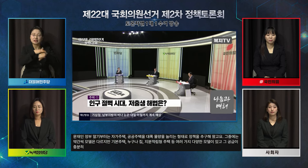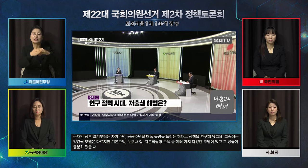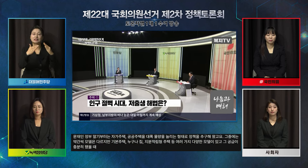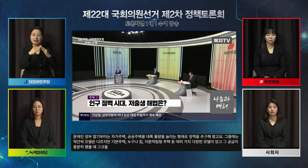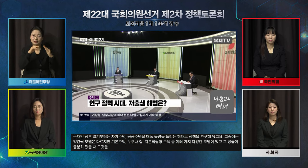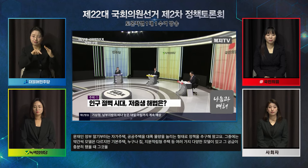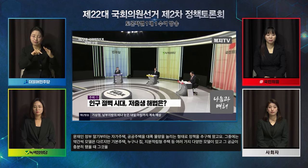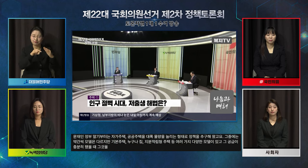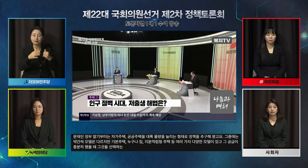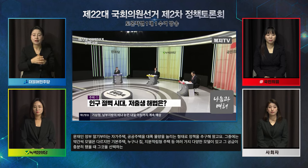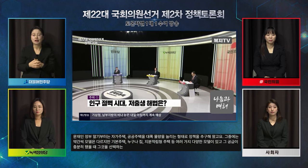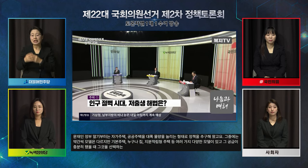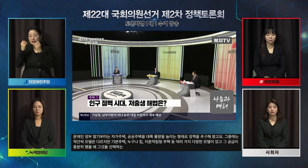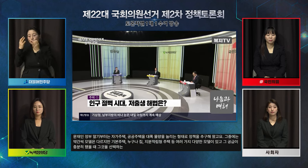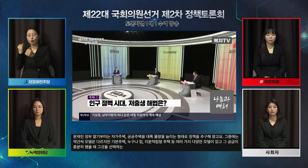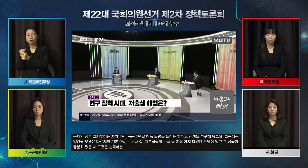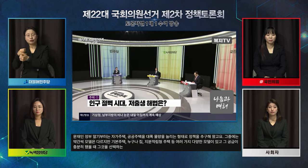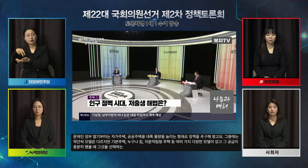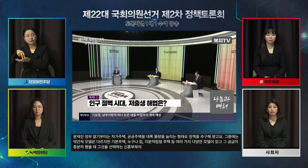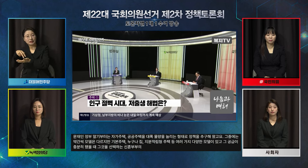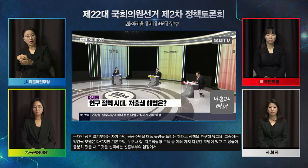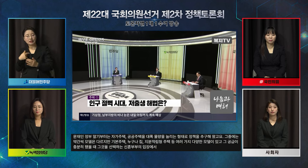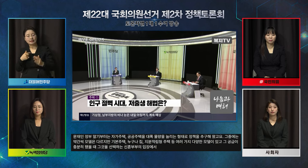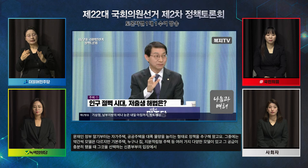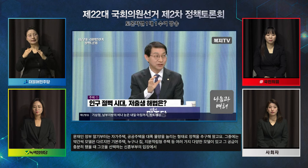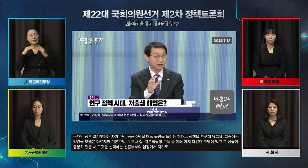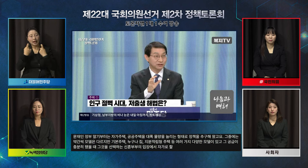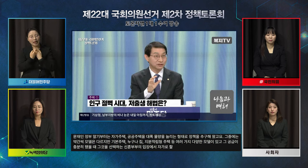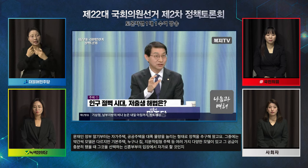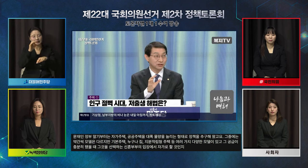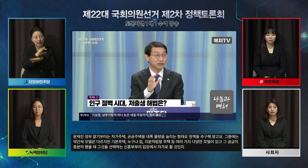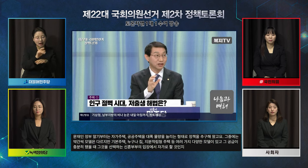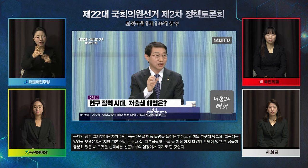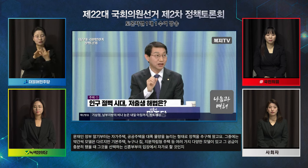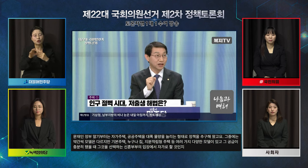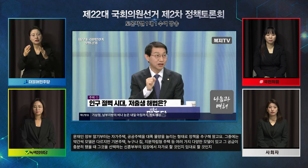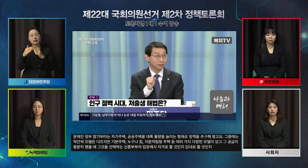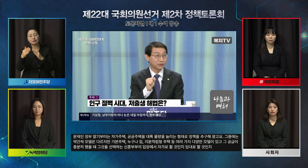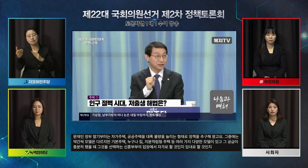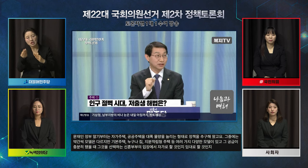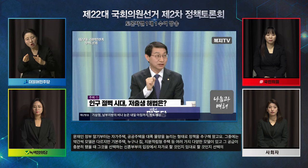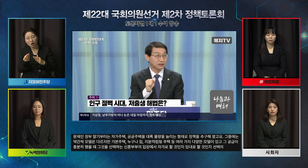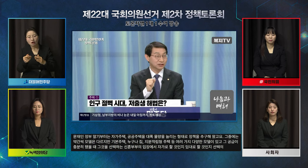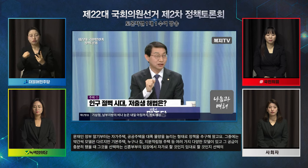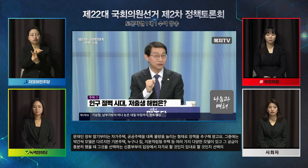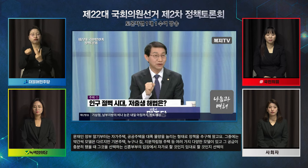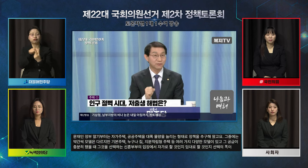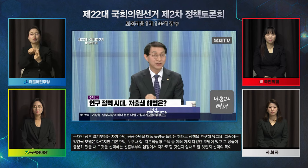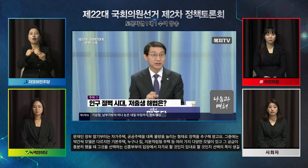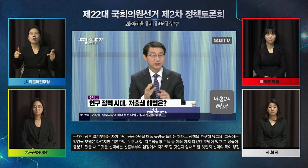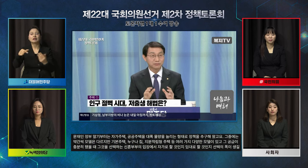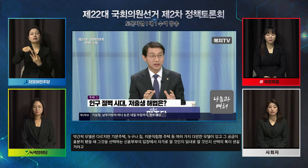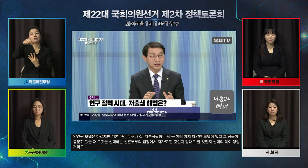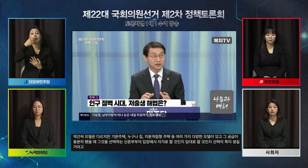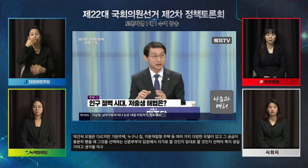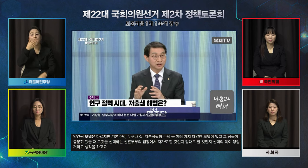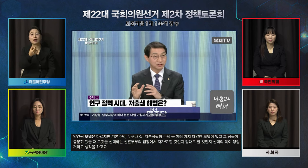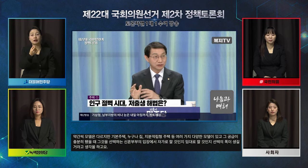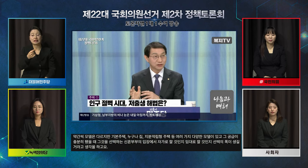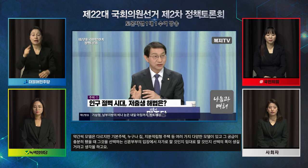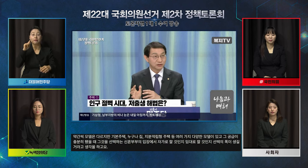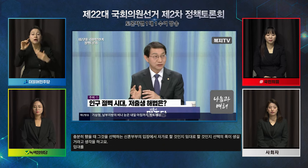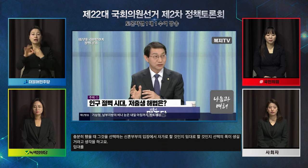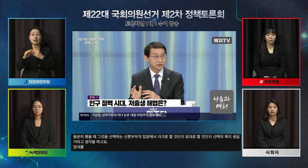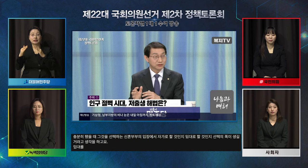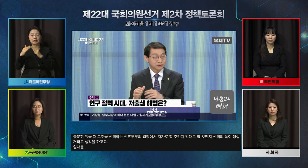선택하는 신혼부부 입장에서 자가로 할 것인지 임대로 할 것인지 선택의 폭이 생길 거라고 생각하고요. 임대를